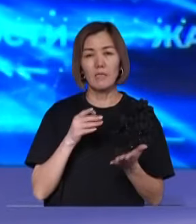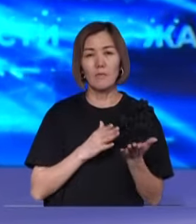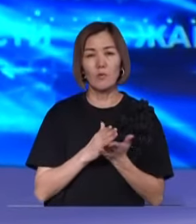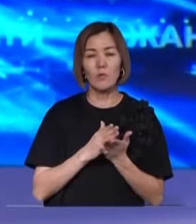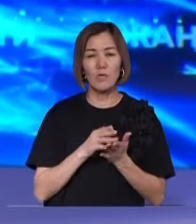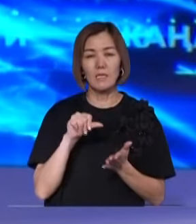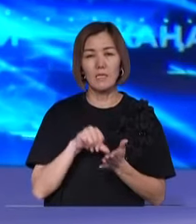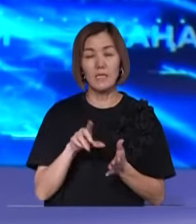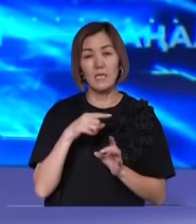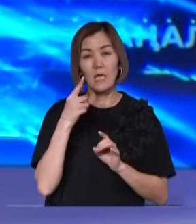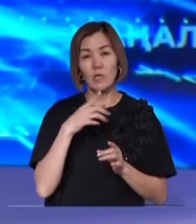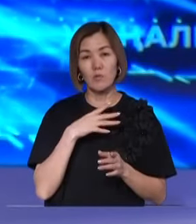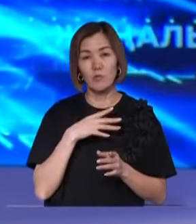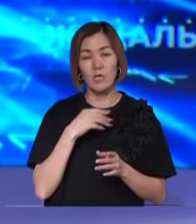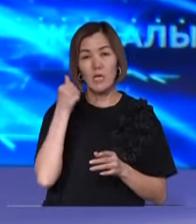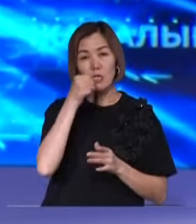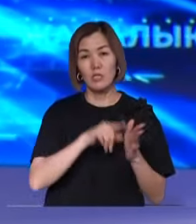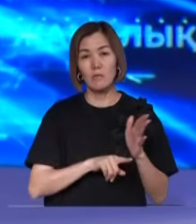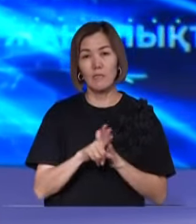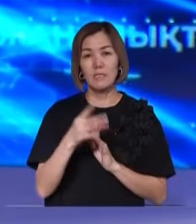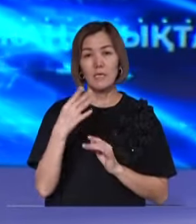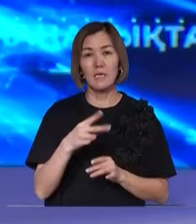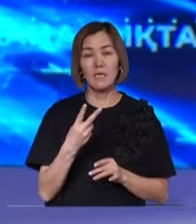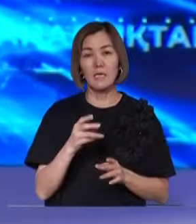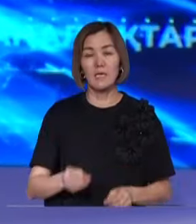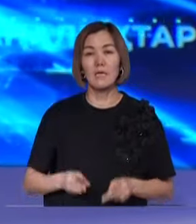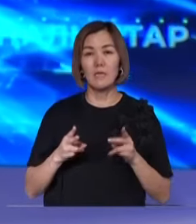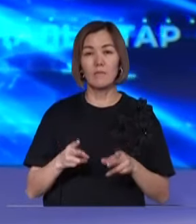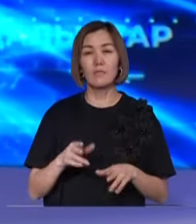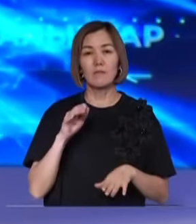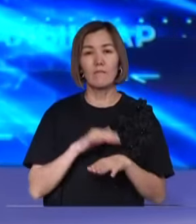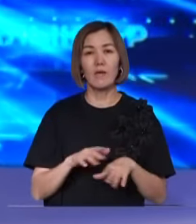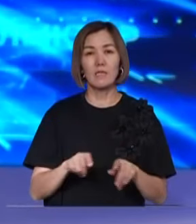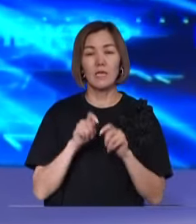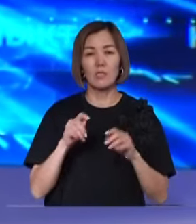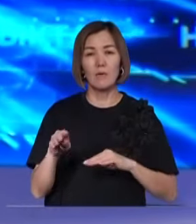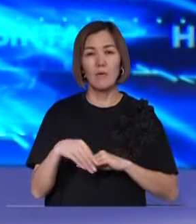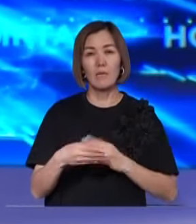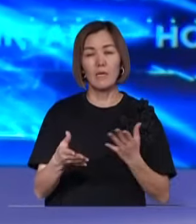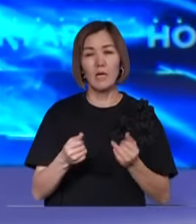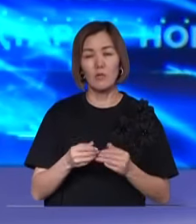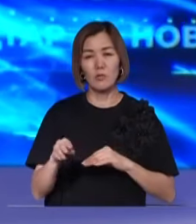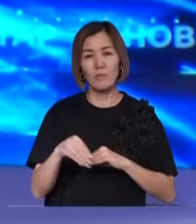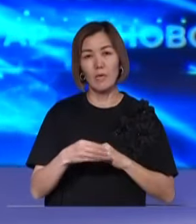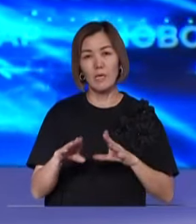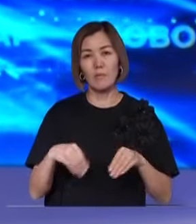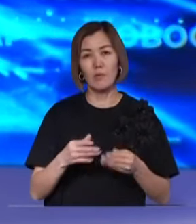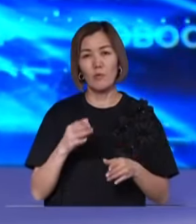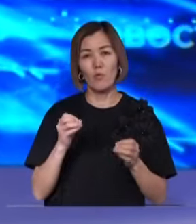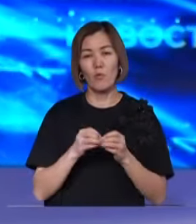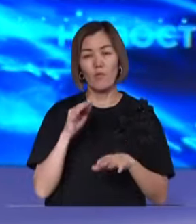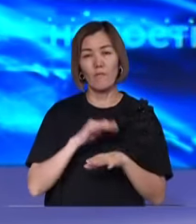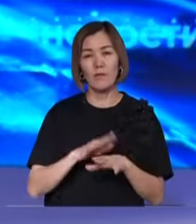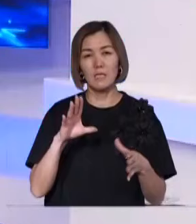талқыланды. Департамент өкілінің ақпарынша жыл басынан бері 42 қылмыс әшкереленіп, паралу және пара беруге қатысты 10 факт